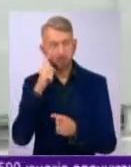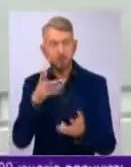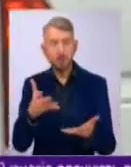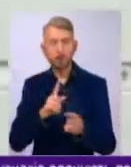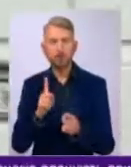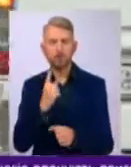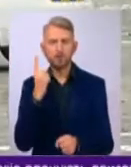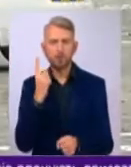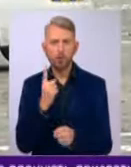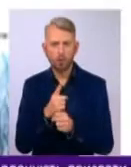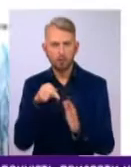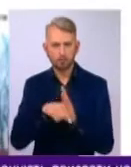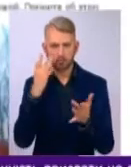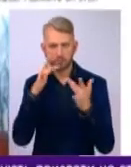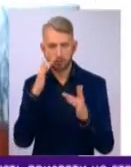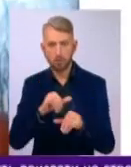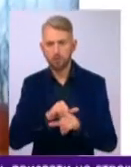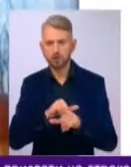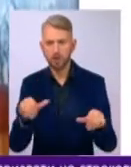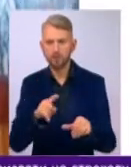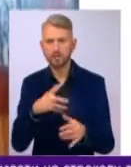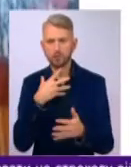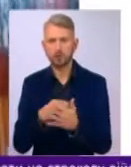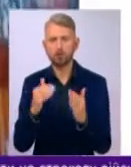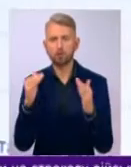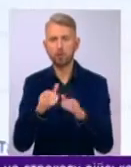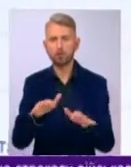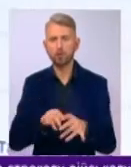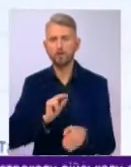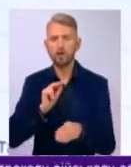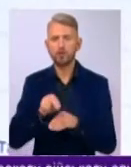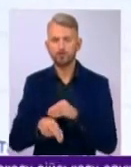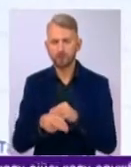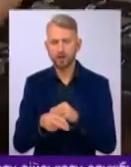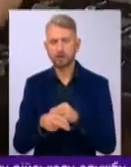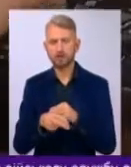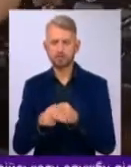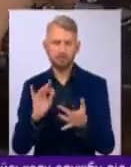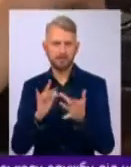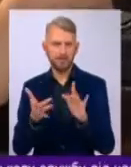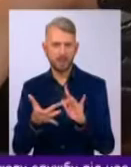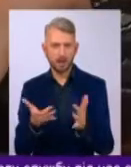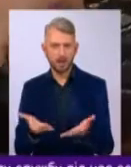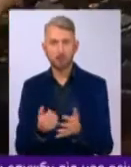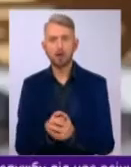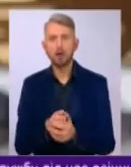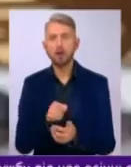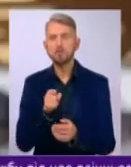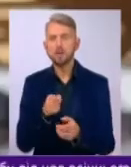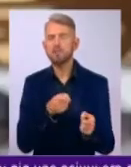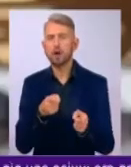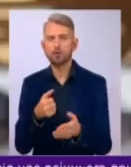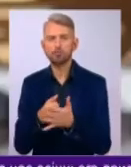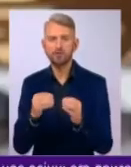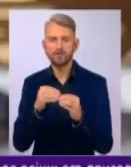що заборонений контент кияни поширювали зі своїх домашніх комп'ютерів через пірнгові мережі в інтернеті. Зловмисникам загрожує до